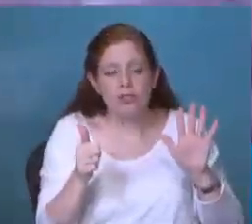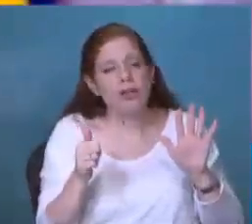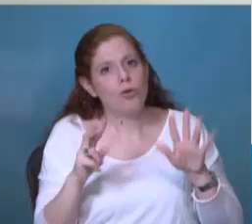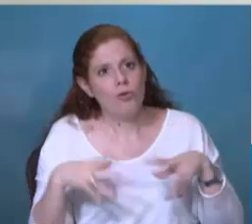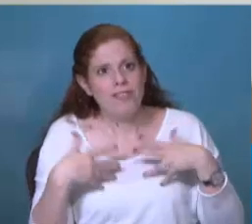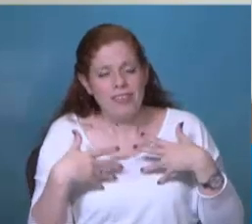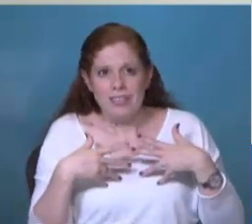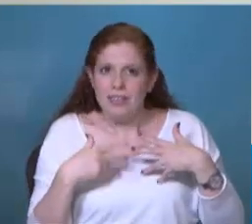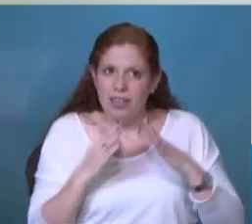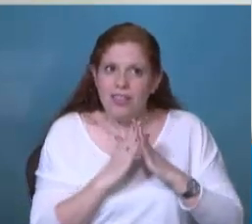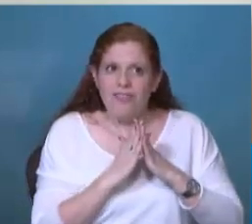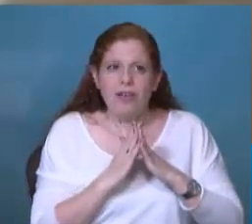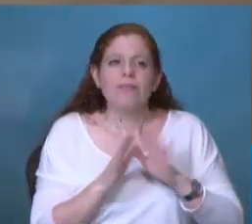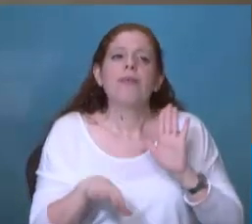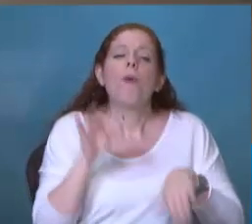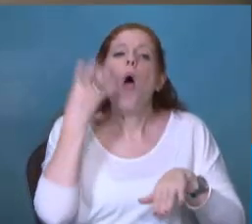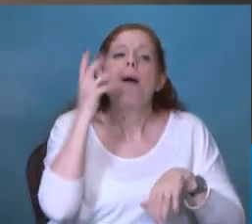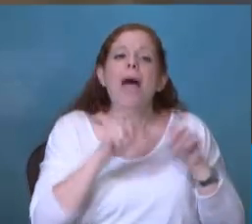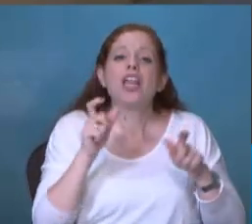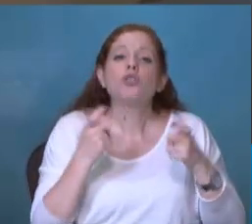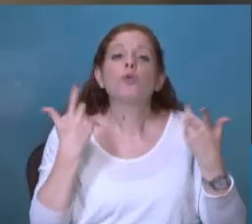They are select the four people from